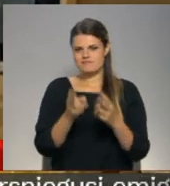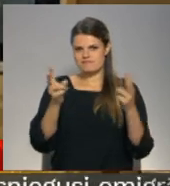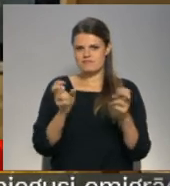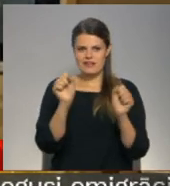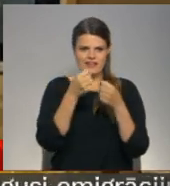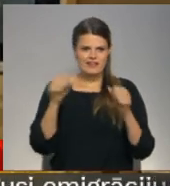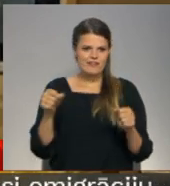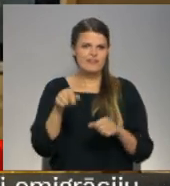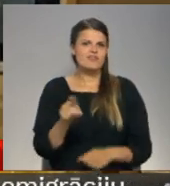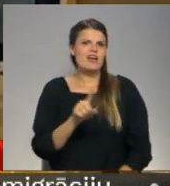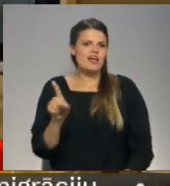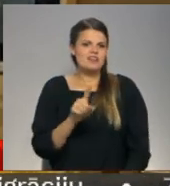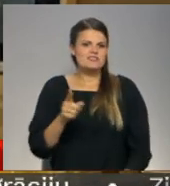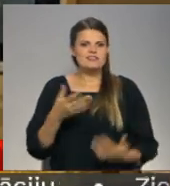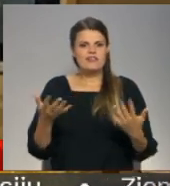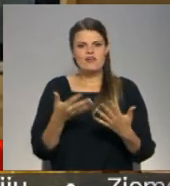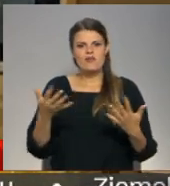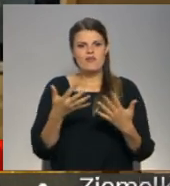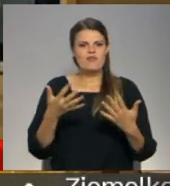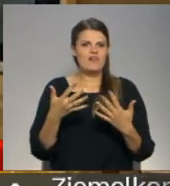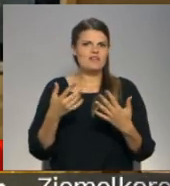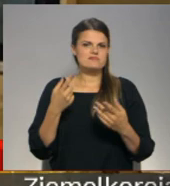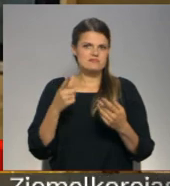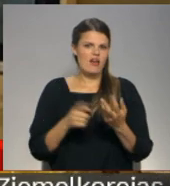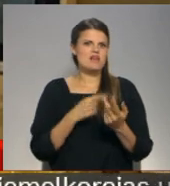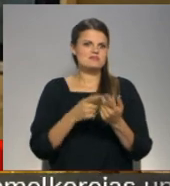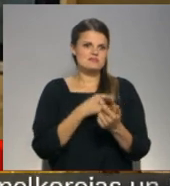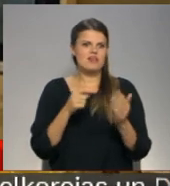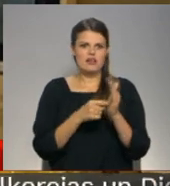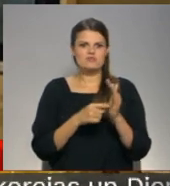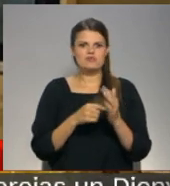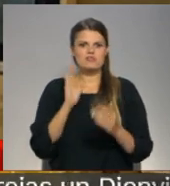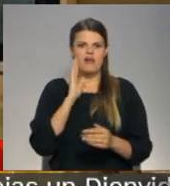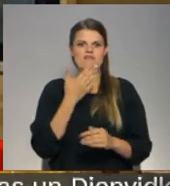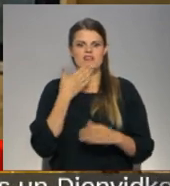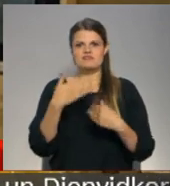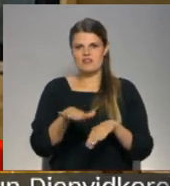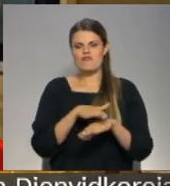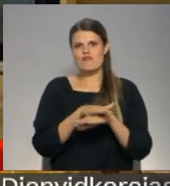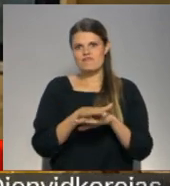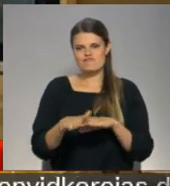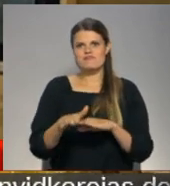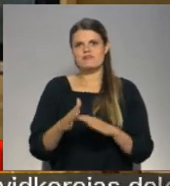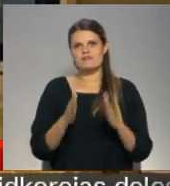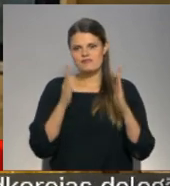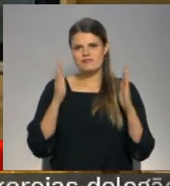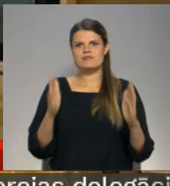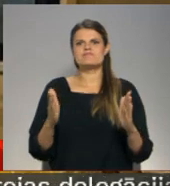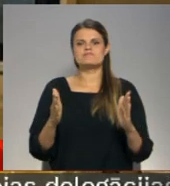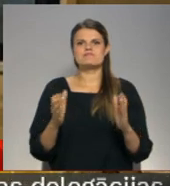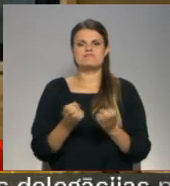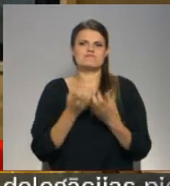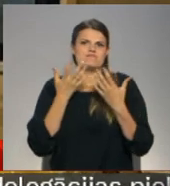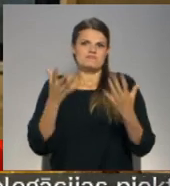kā tāda, tas ir kaut kāds tad saucamais tā kā atskaits punkts, ka tā vasara jau ir pilnbriedā un